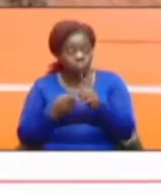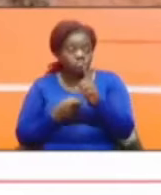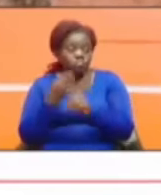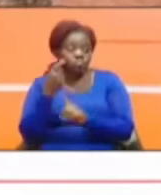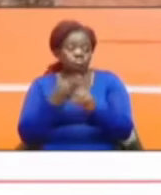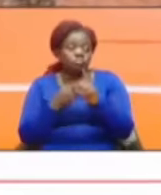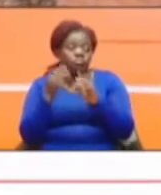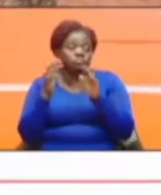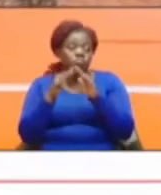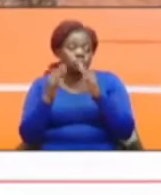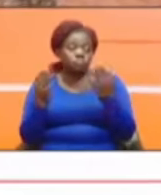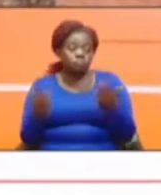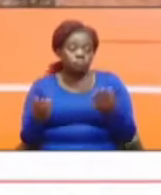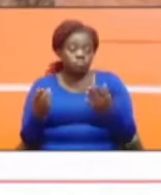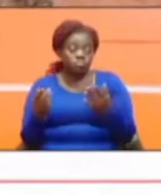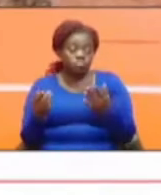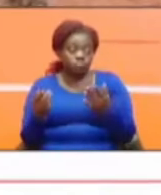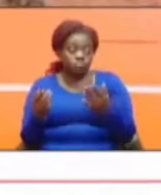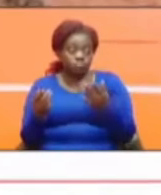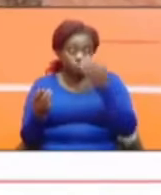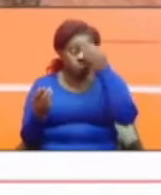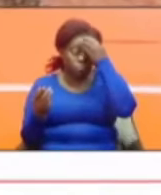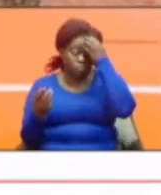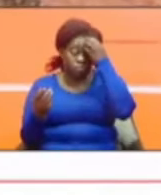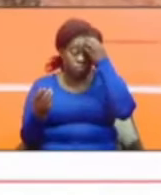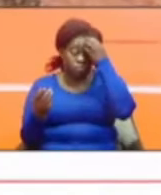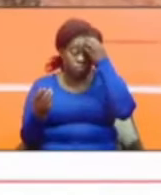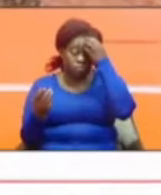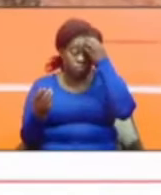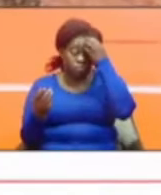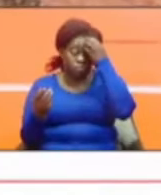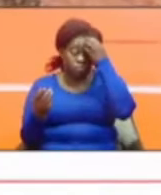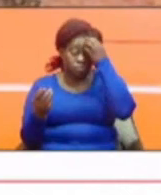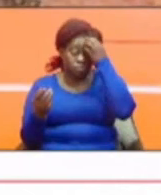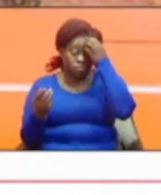Se wa bweru mu ave mu balax nga